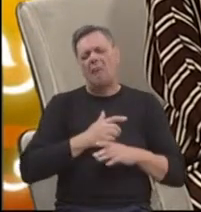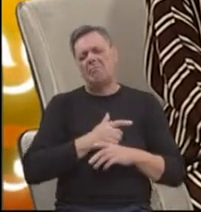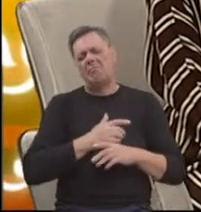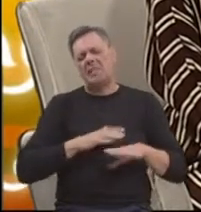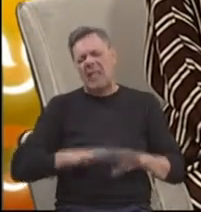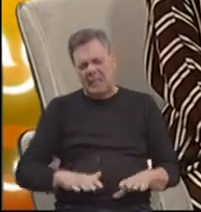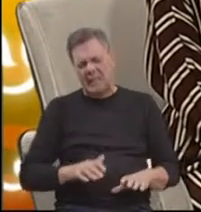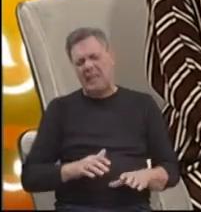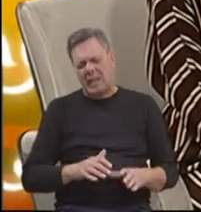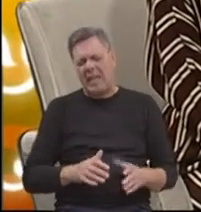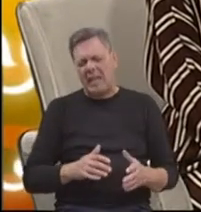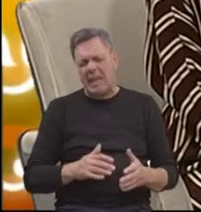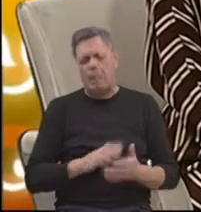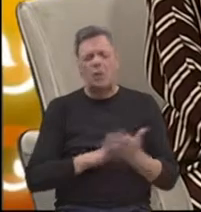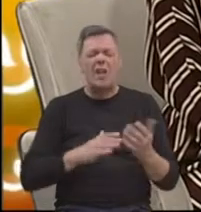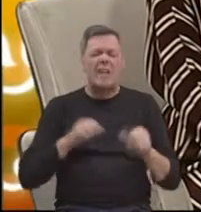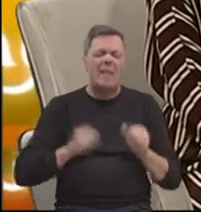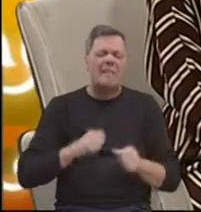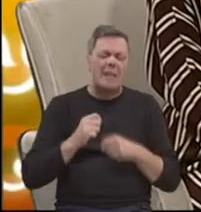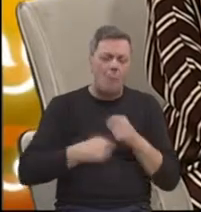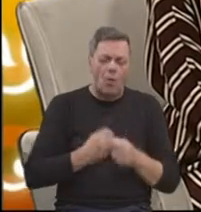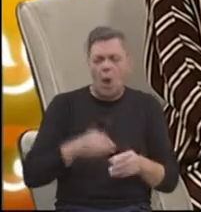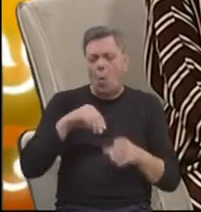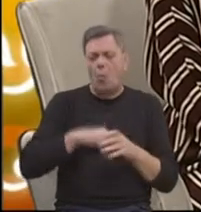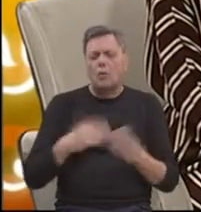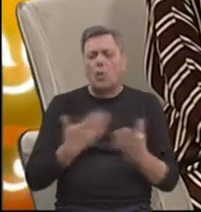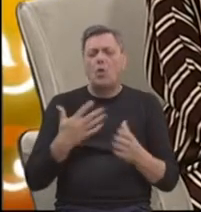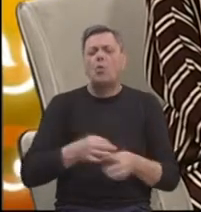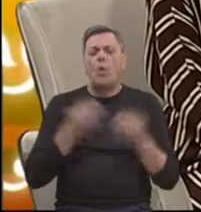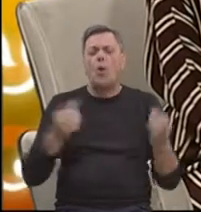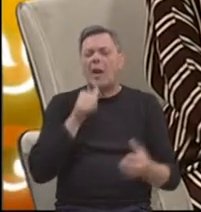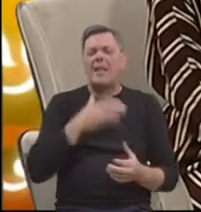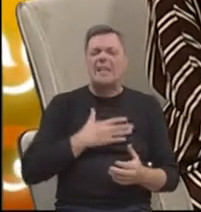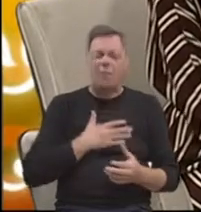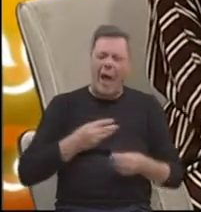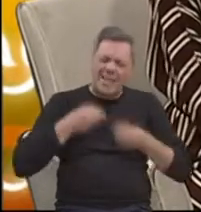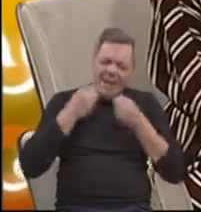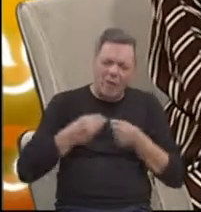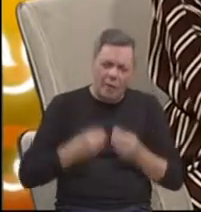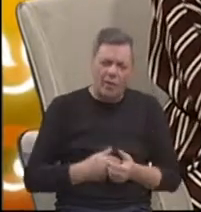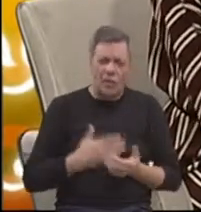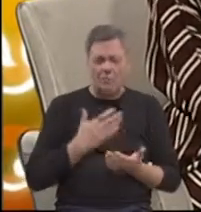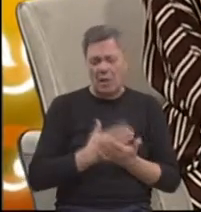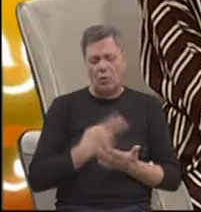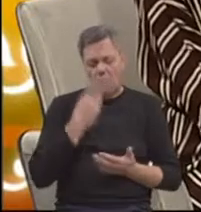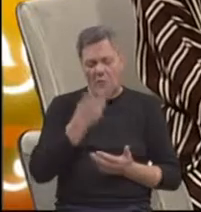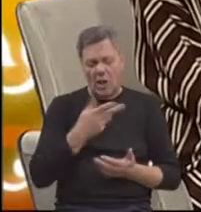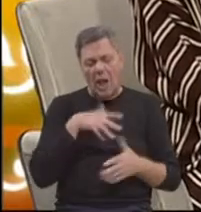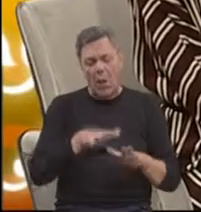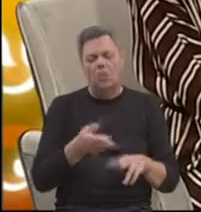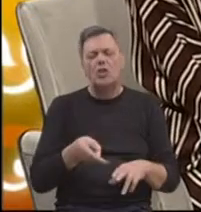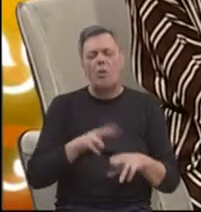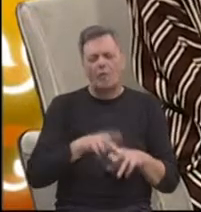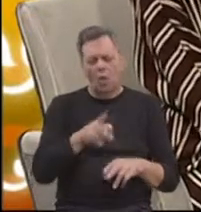krenuti zapravo u nekakve vlastite poslove unutar kojih su otvorili i svoja savjetovališta jer su vidjeli da ljudi to sve više